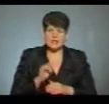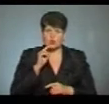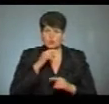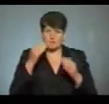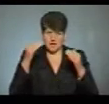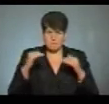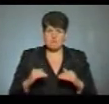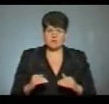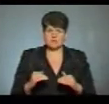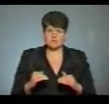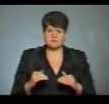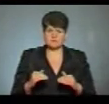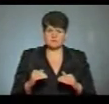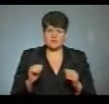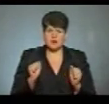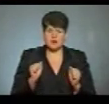падає, а